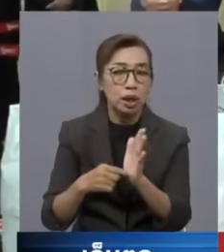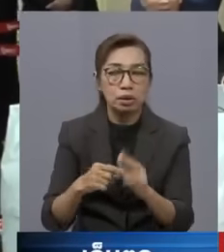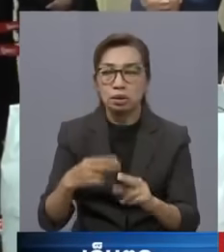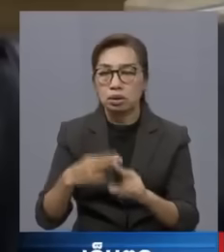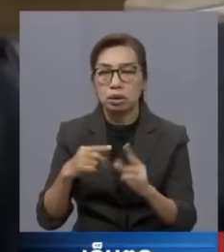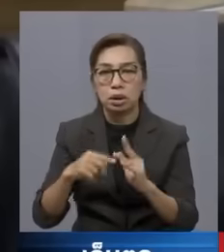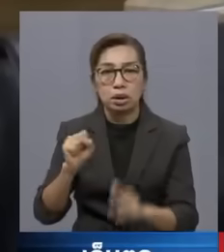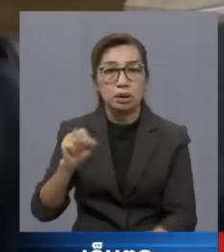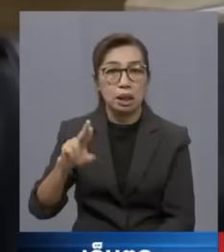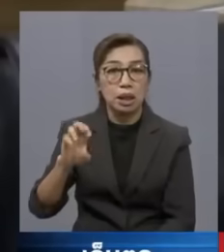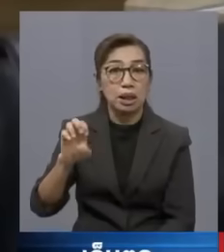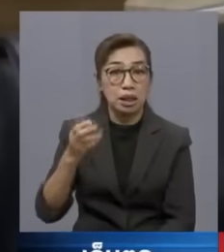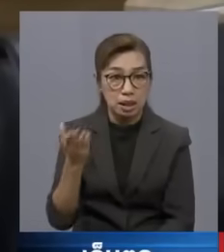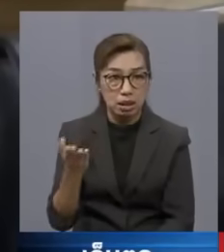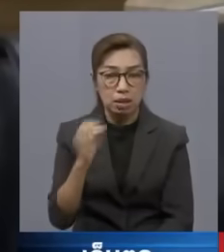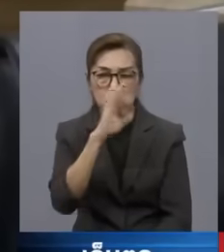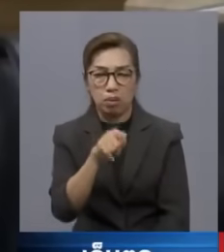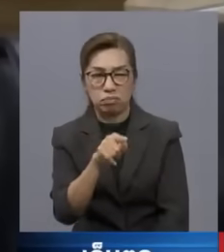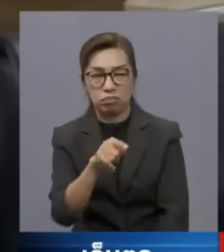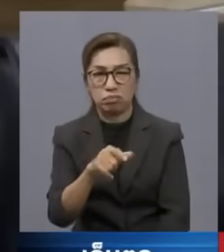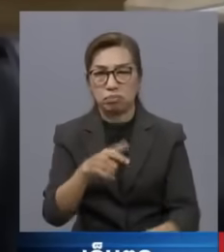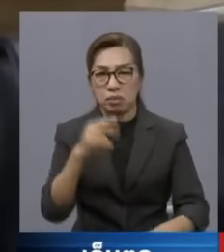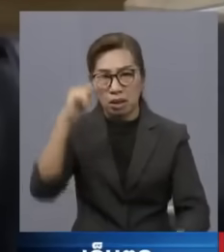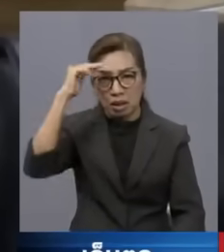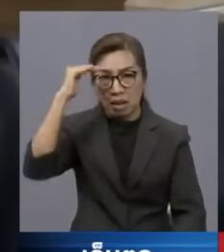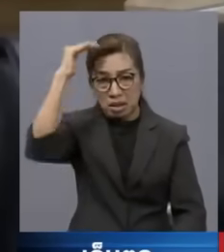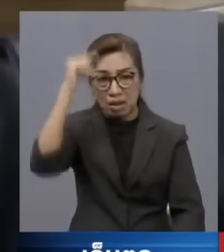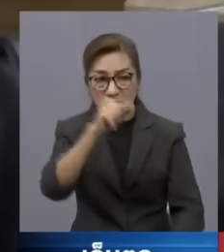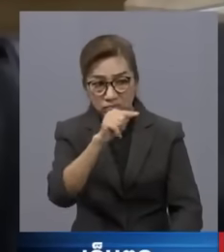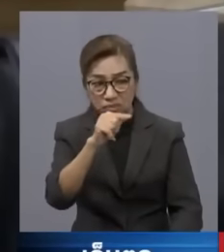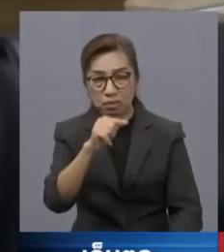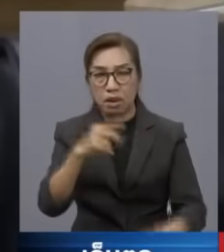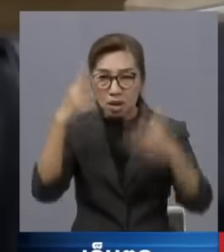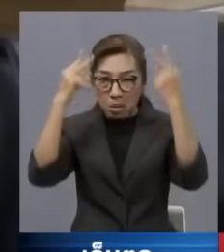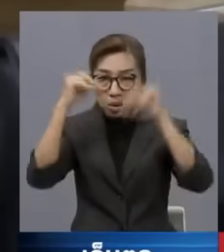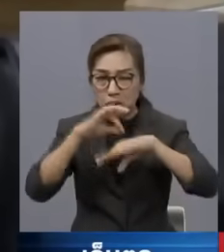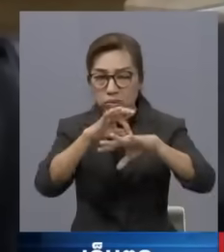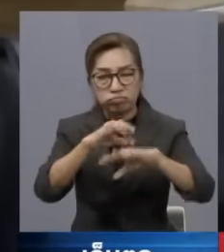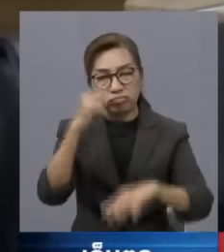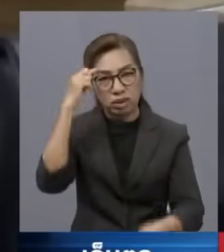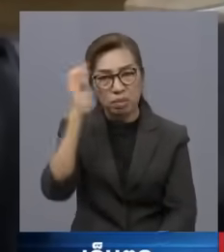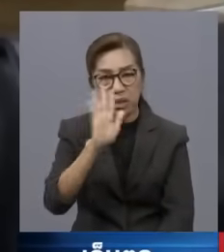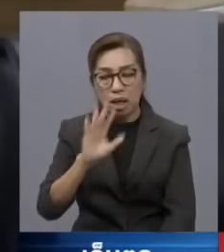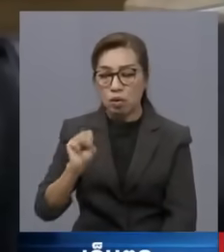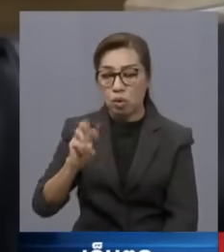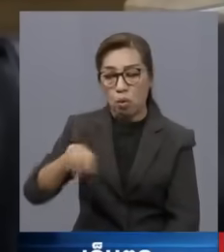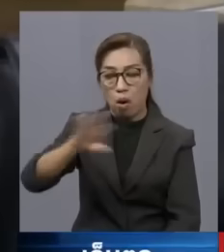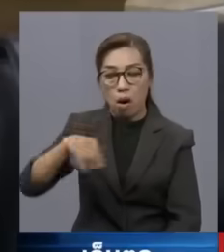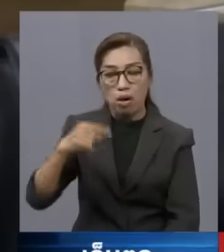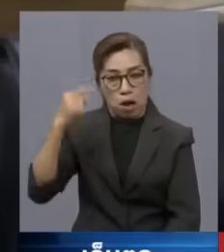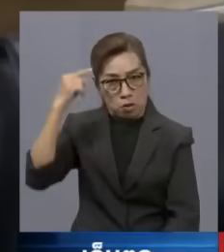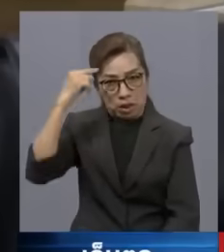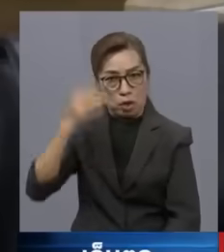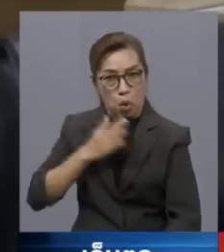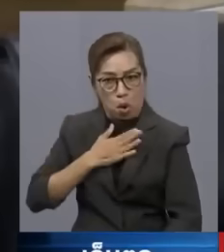สมาชิกวุฒิสภาก็บอกว่ายังไม่เชื่อว่าชื่อนายกจะจบที่เศรษฐาแล้วสวเราเองก็มีหลักการของตัวเองนะ